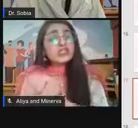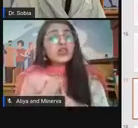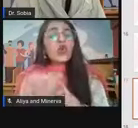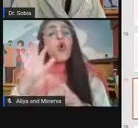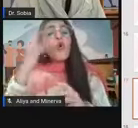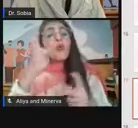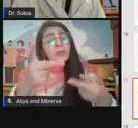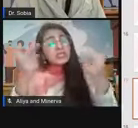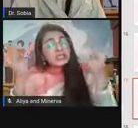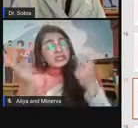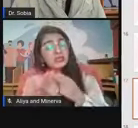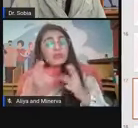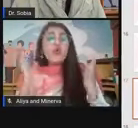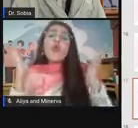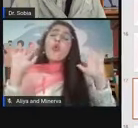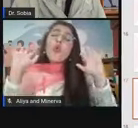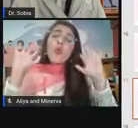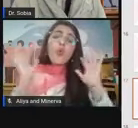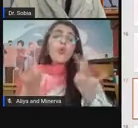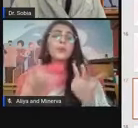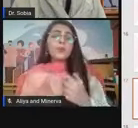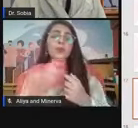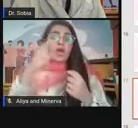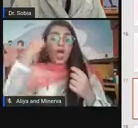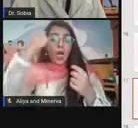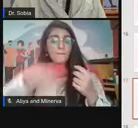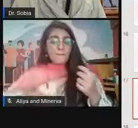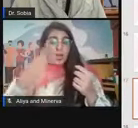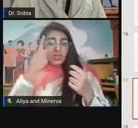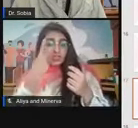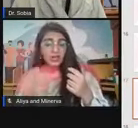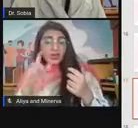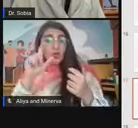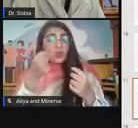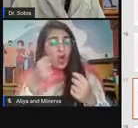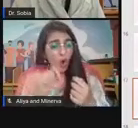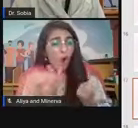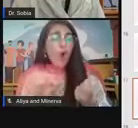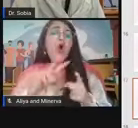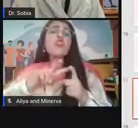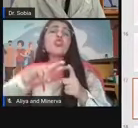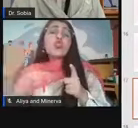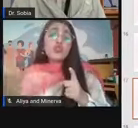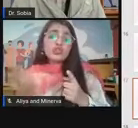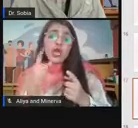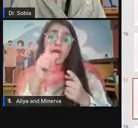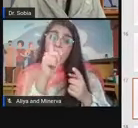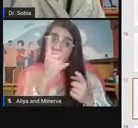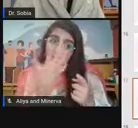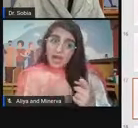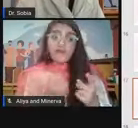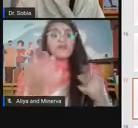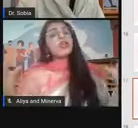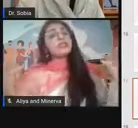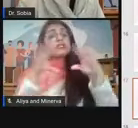them as a symptom for yourself related to breast cancer or you can have a single thing as well.